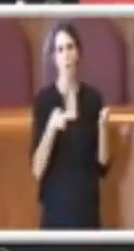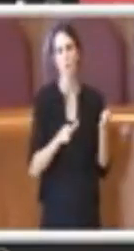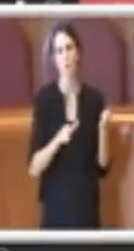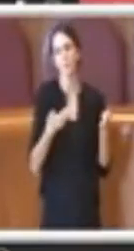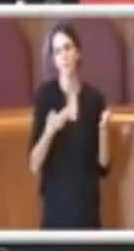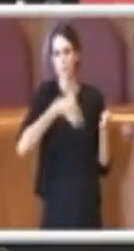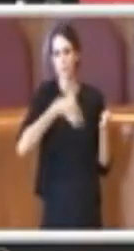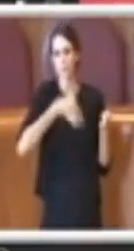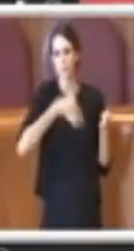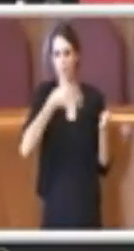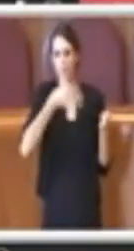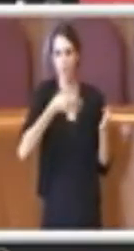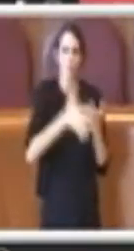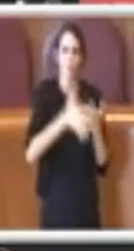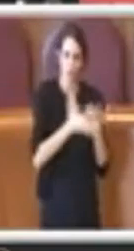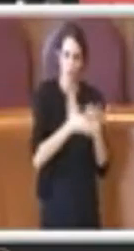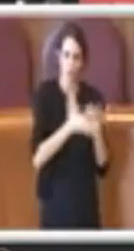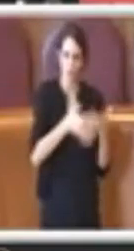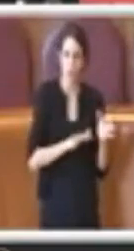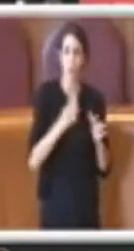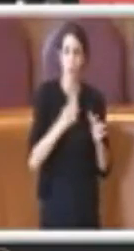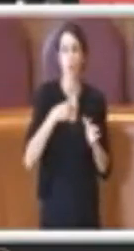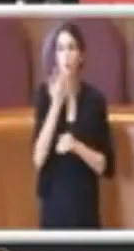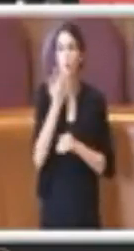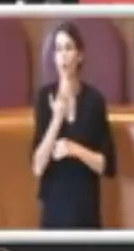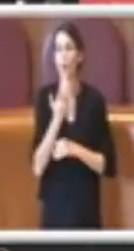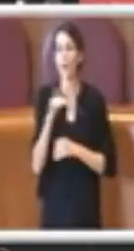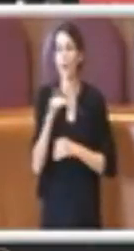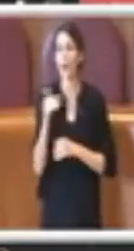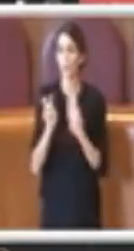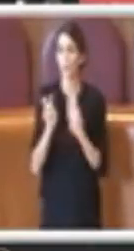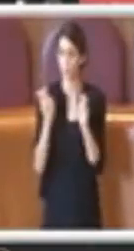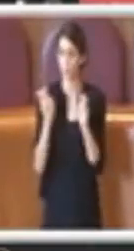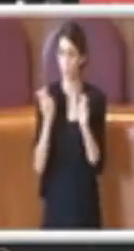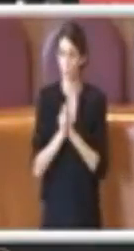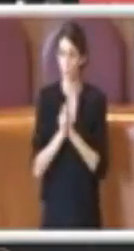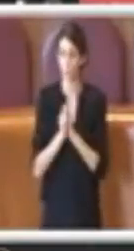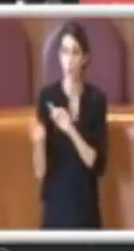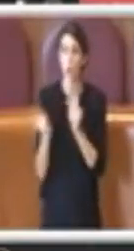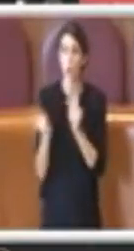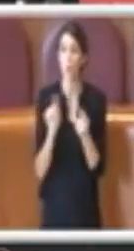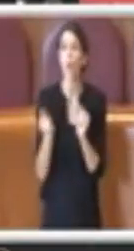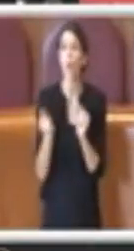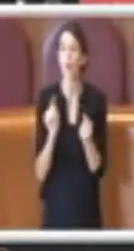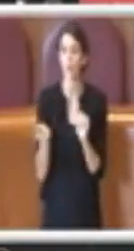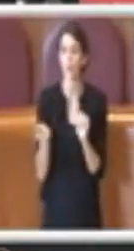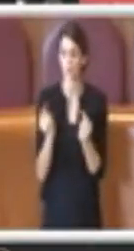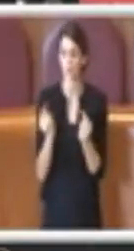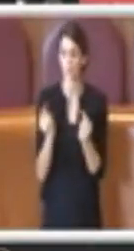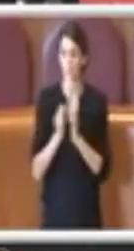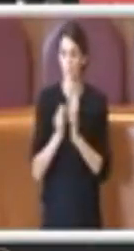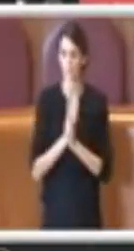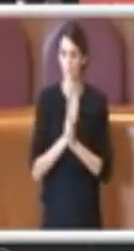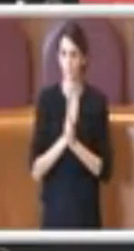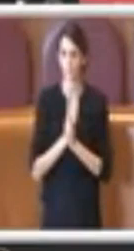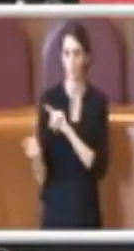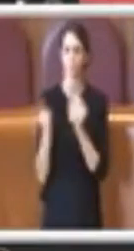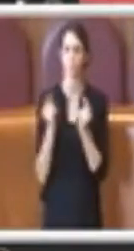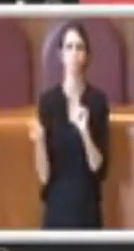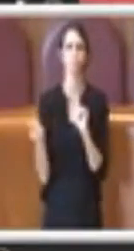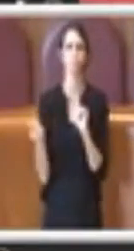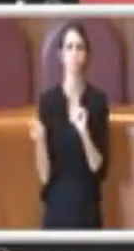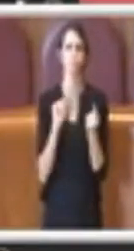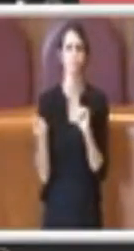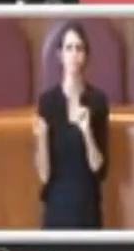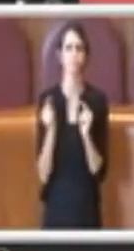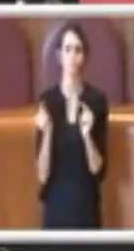molto approfonditamente, però insomma volevo entrare anche nel merito della polemica, insomma facendo presente che